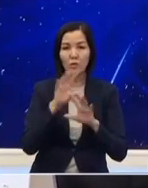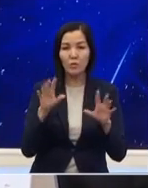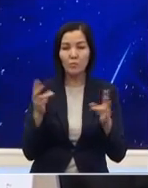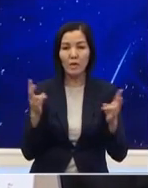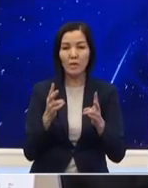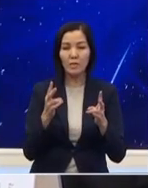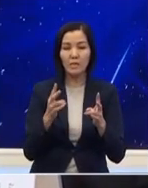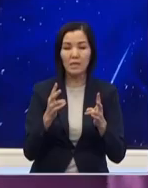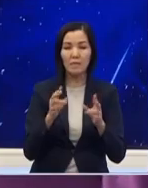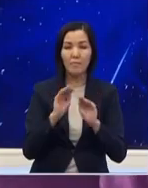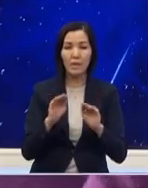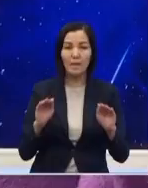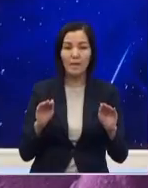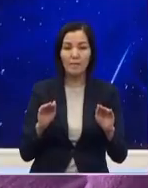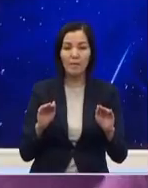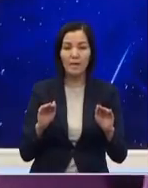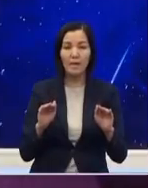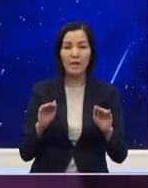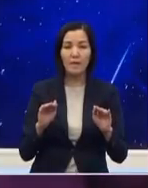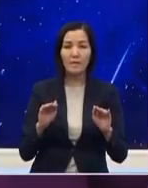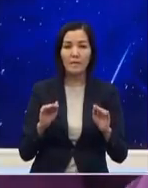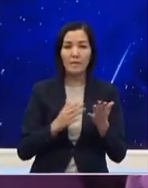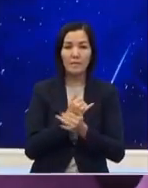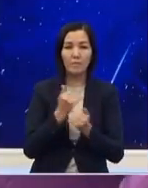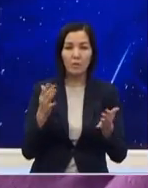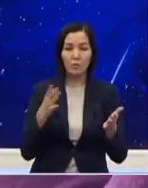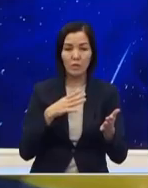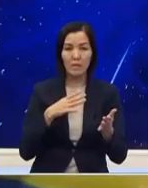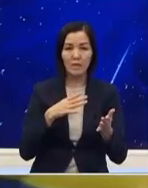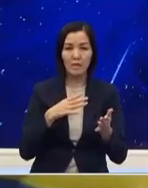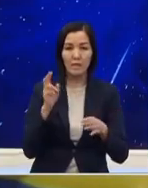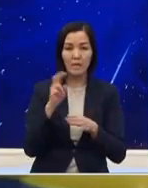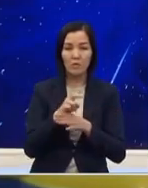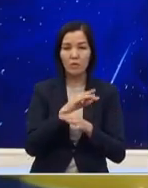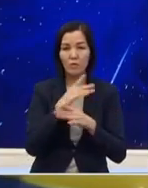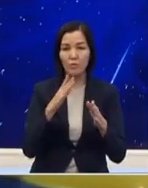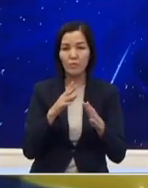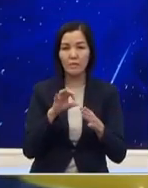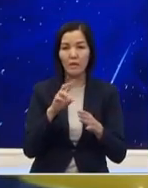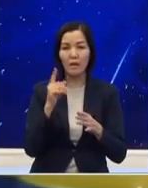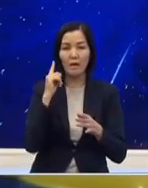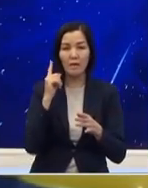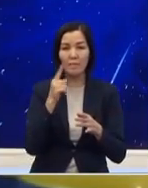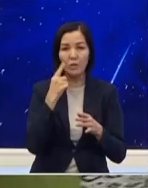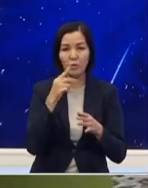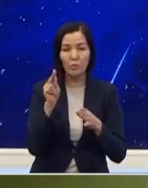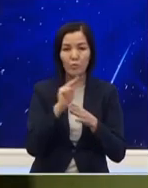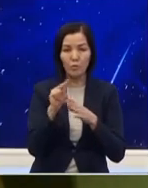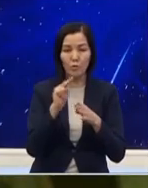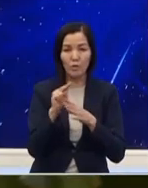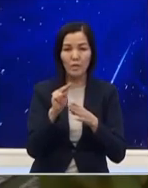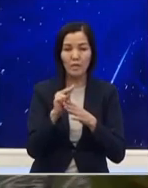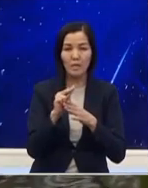ететін психофизикалық бұзылыстары бар балаларға қызмет көрсетіледі. Келушілердің дені логопед маманына жүгінеді екен.